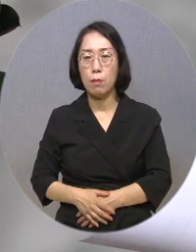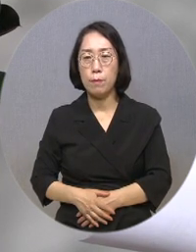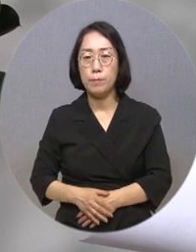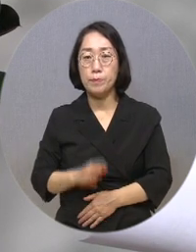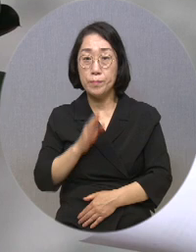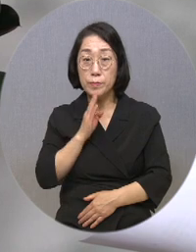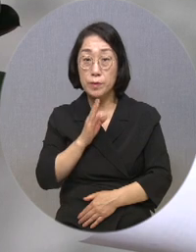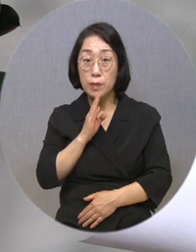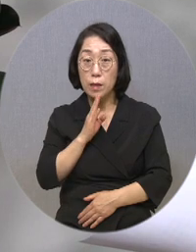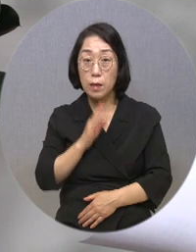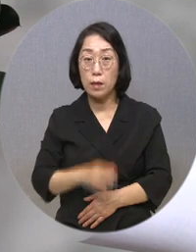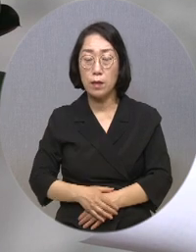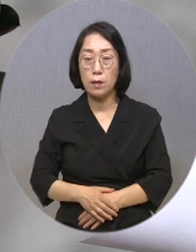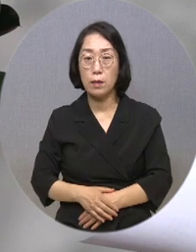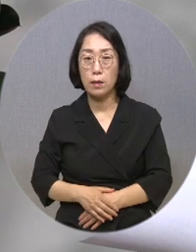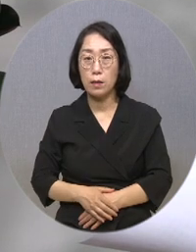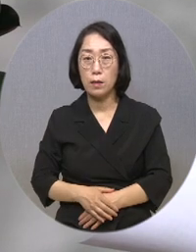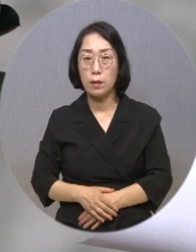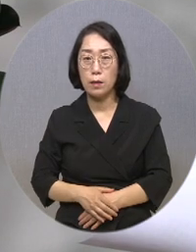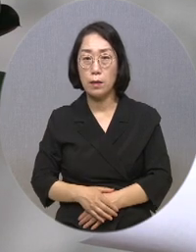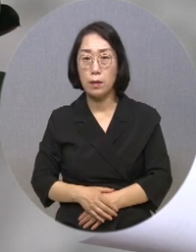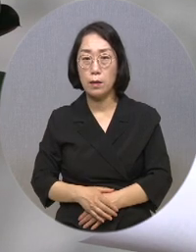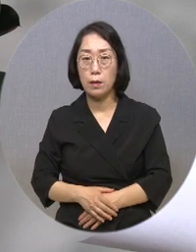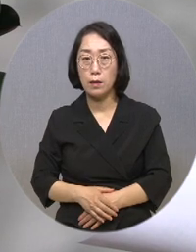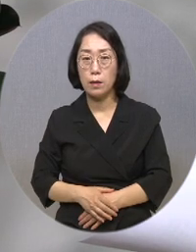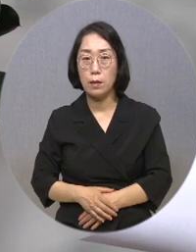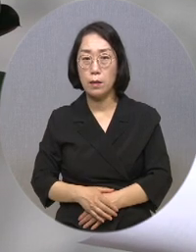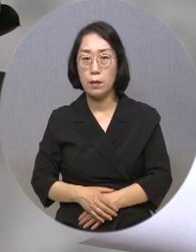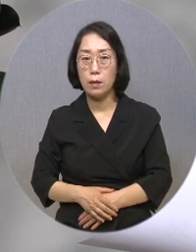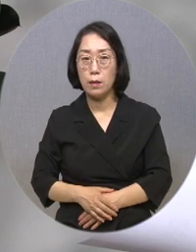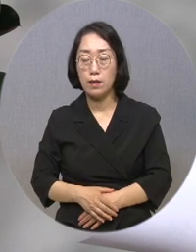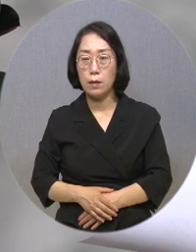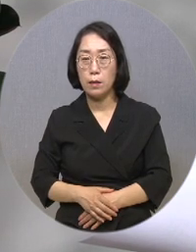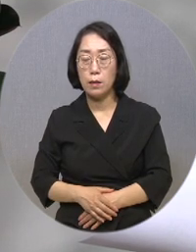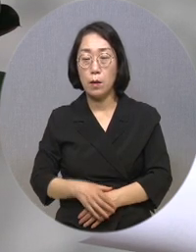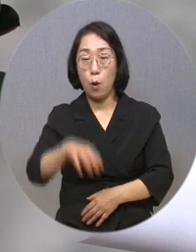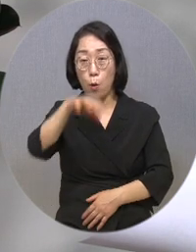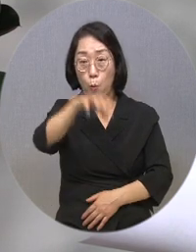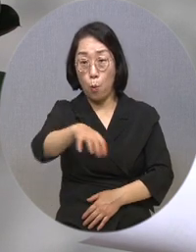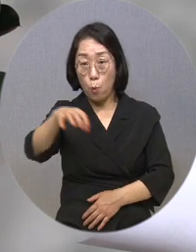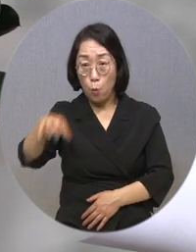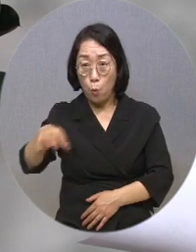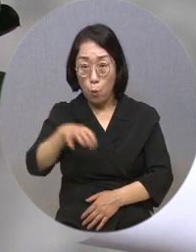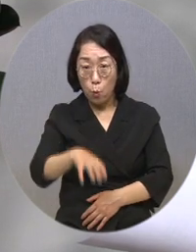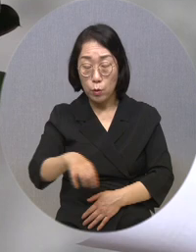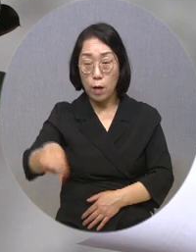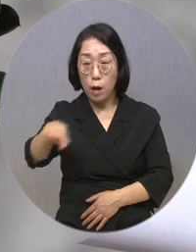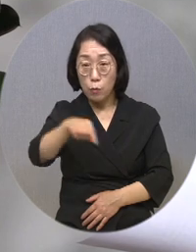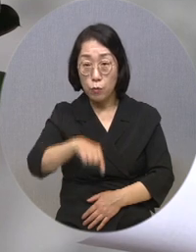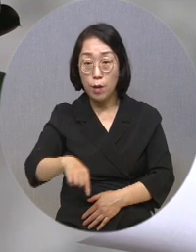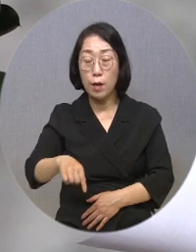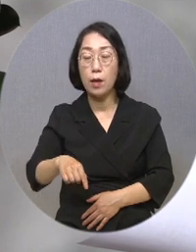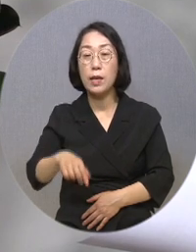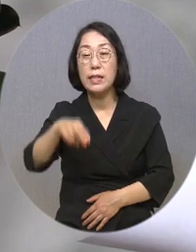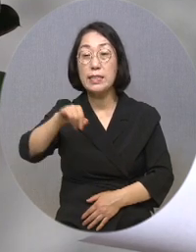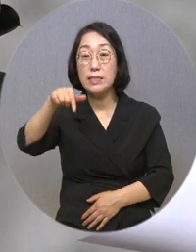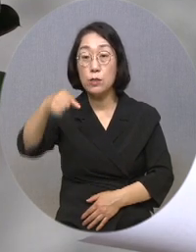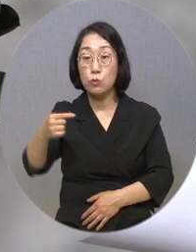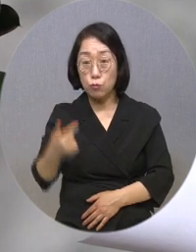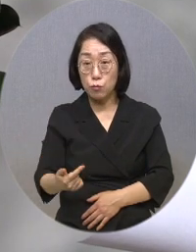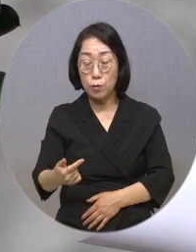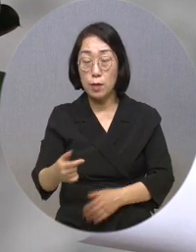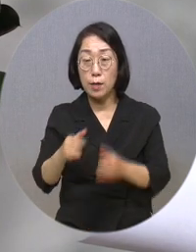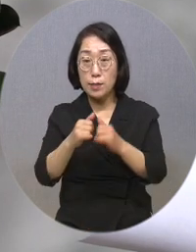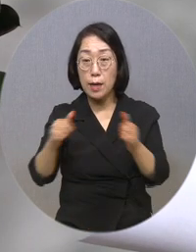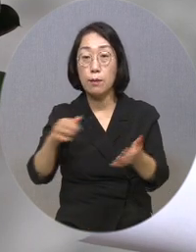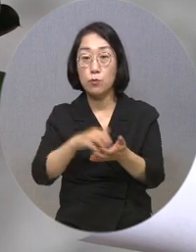실제 예를 들면 31개 시군 중에 예를 들면 인구수는 지금 2위입니다.